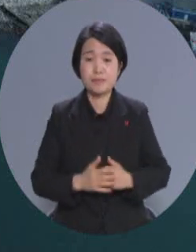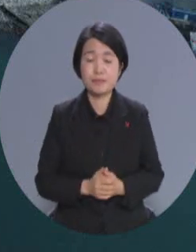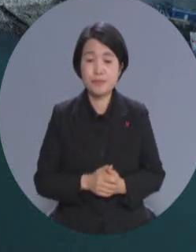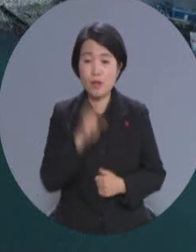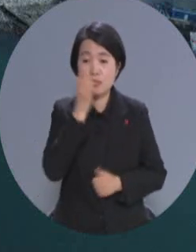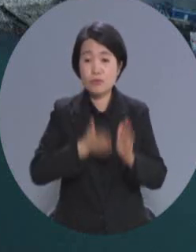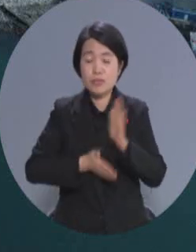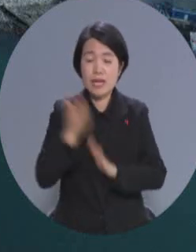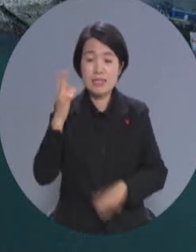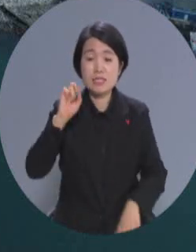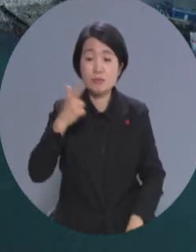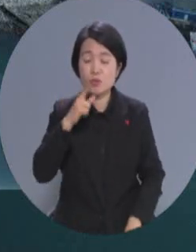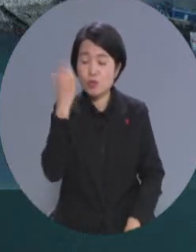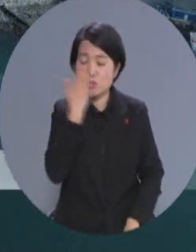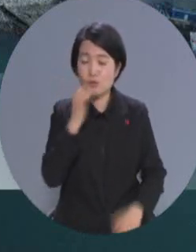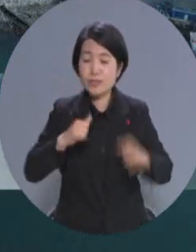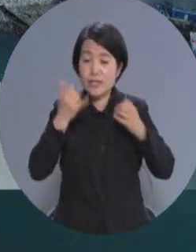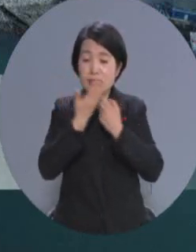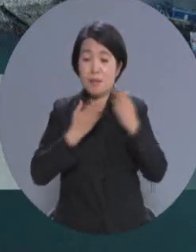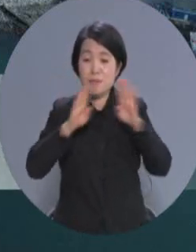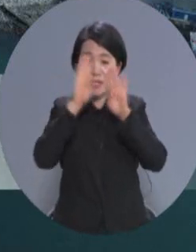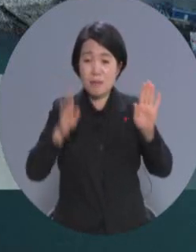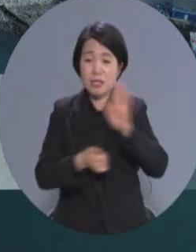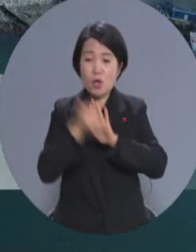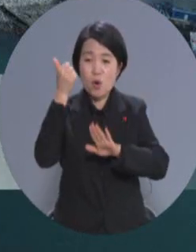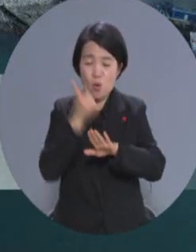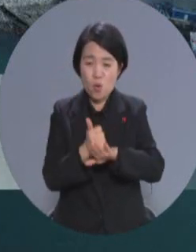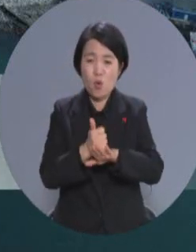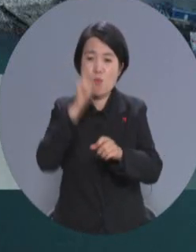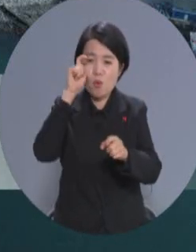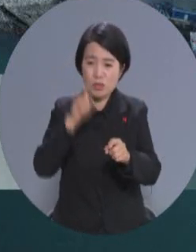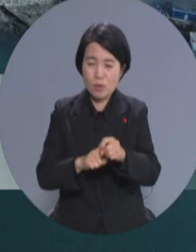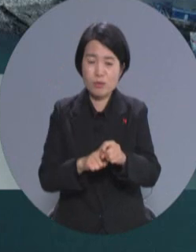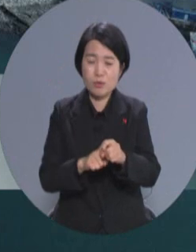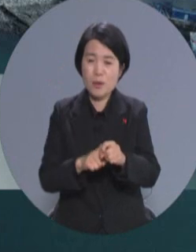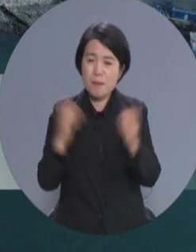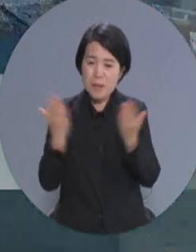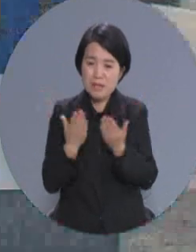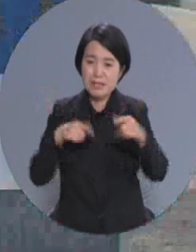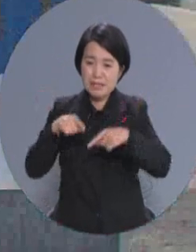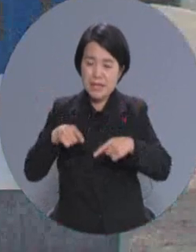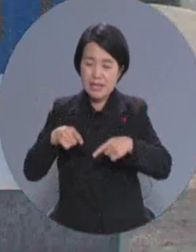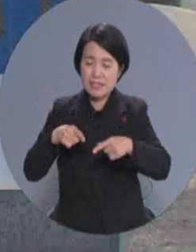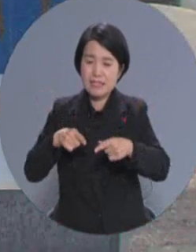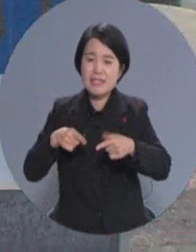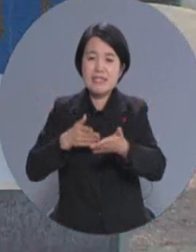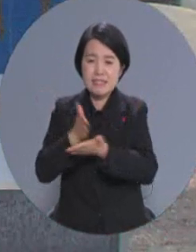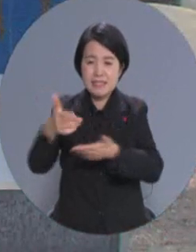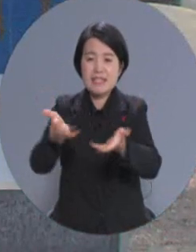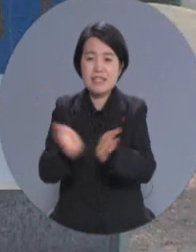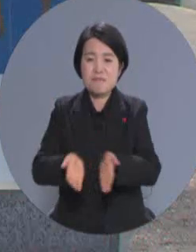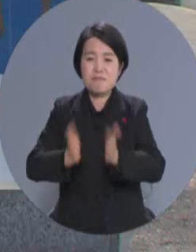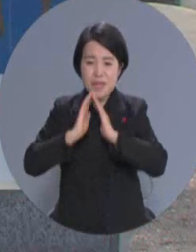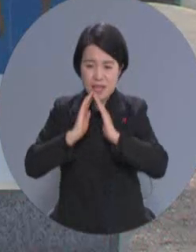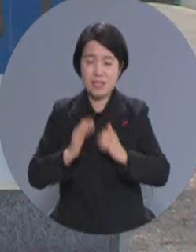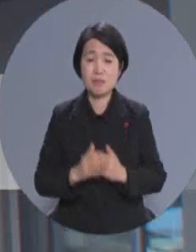여수시가 2026 여수세계 선 박람회 성공 개최를 위해 선 박람회 대책과 본격 가동합니다